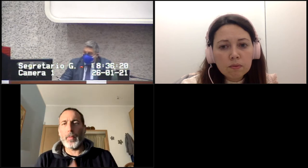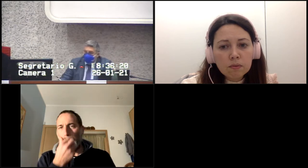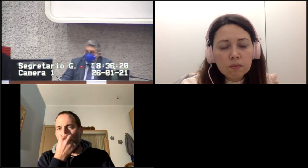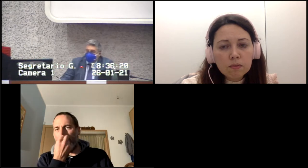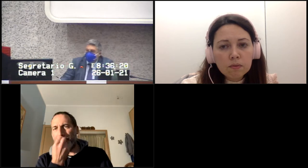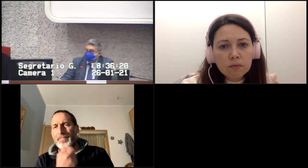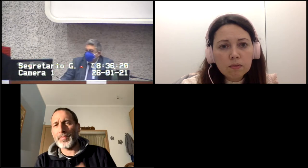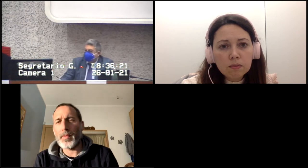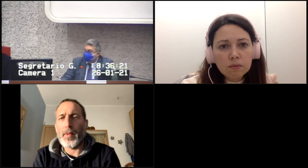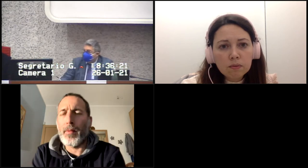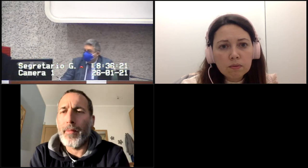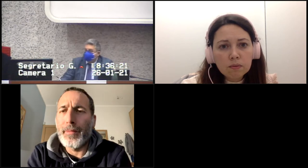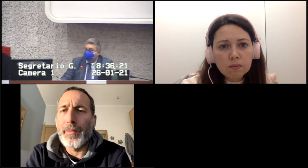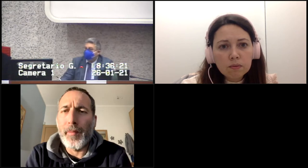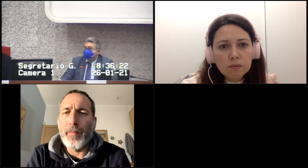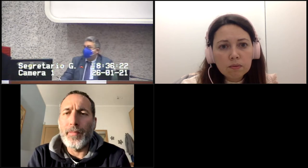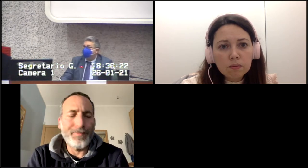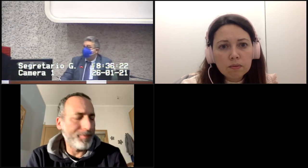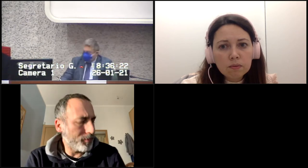Ghezzi Gabriele,